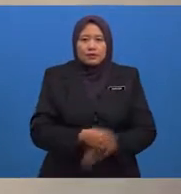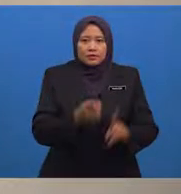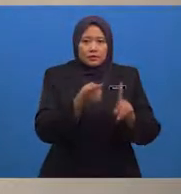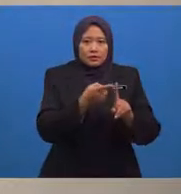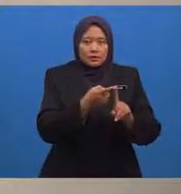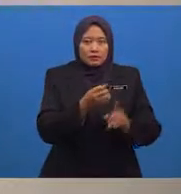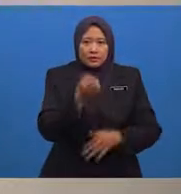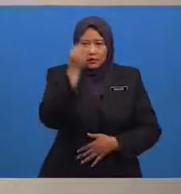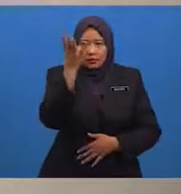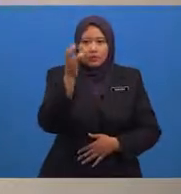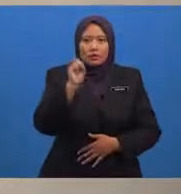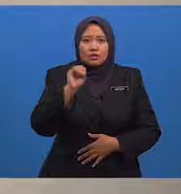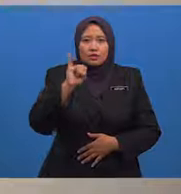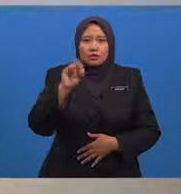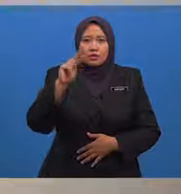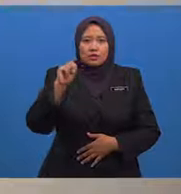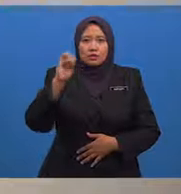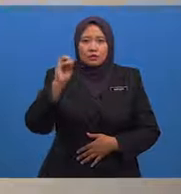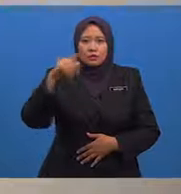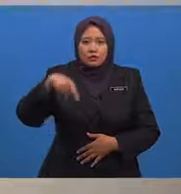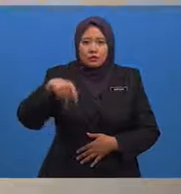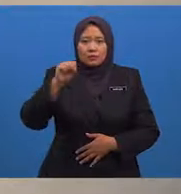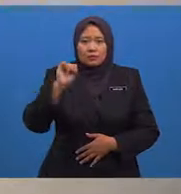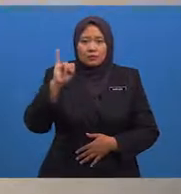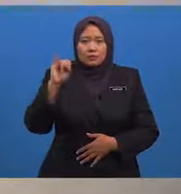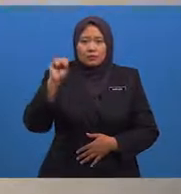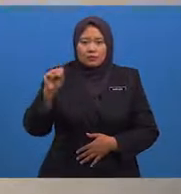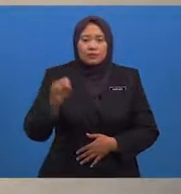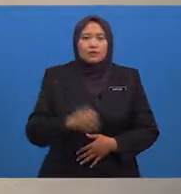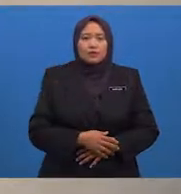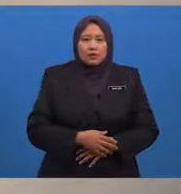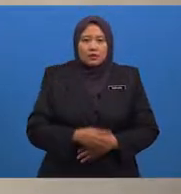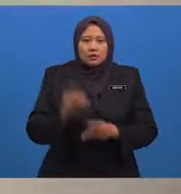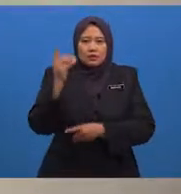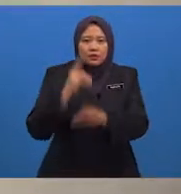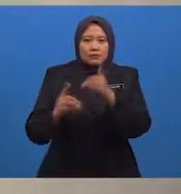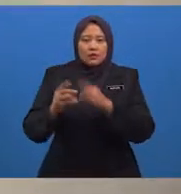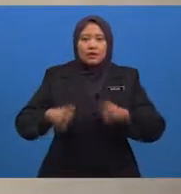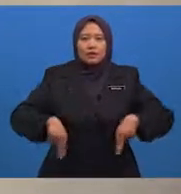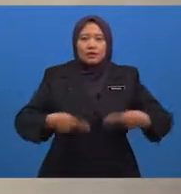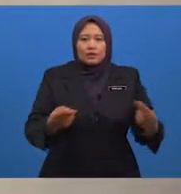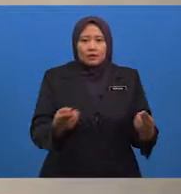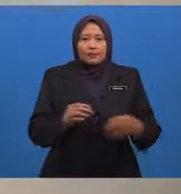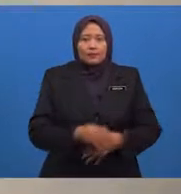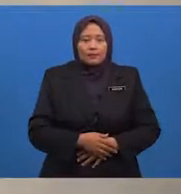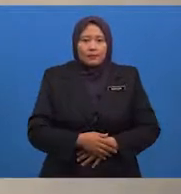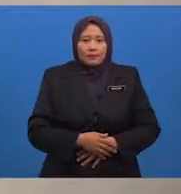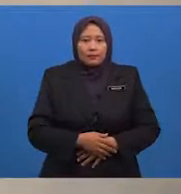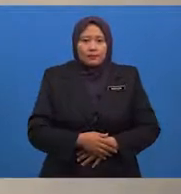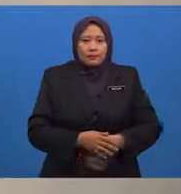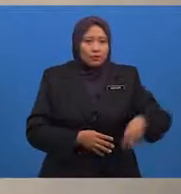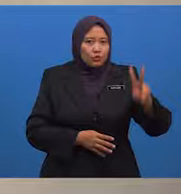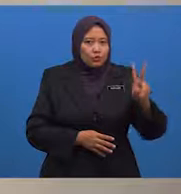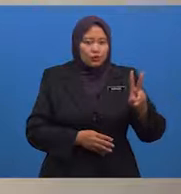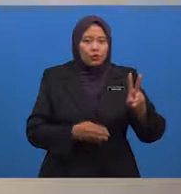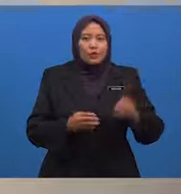1. Menyatakan sinopsis drama hadiah dengan jelas. 2. Menyatakan tema